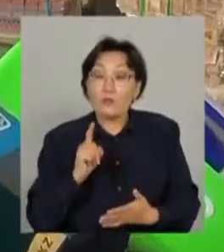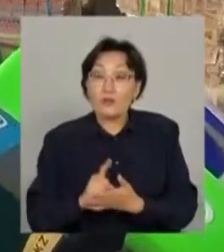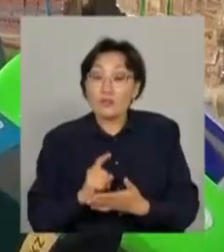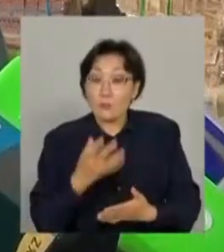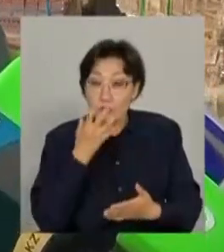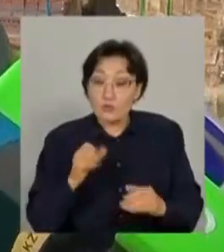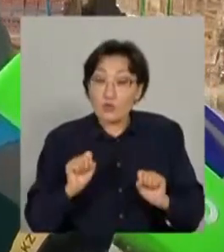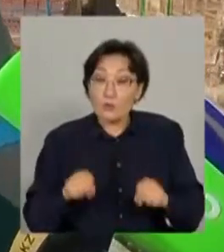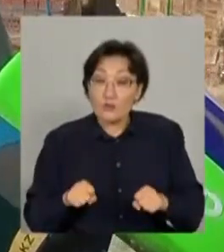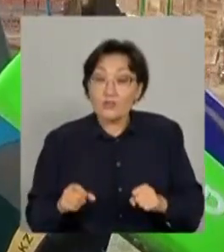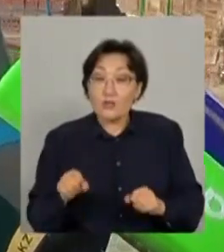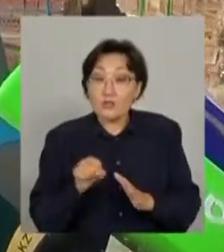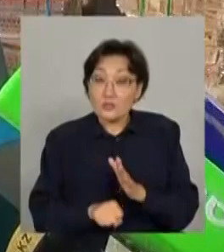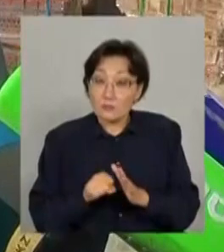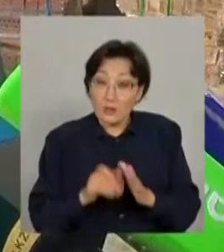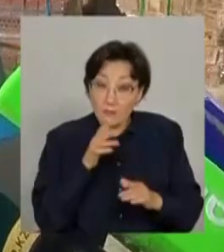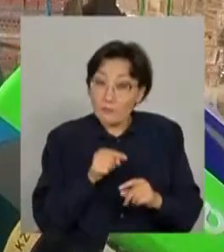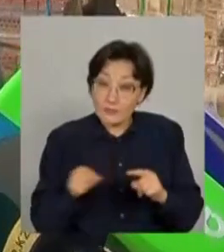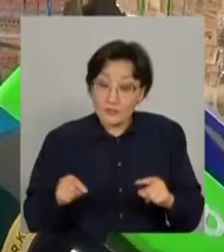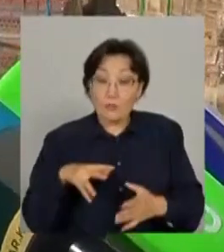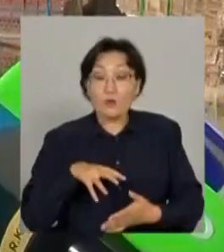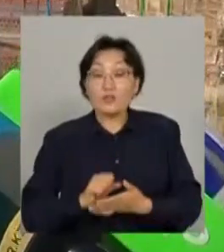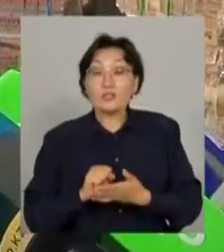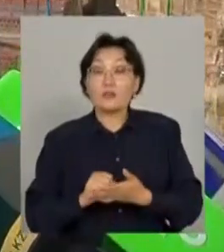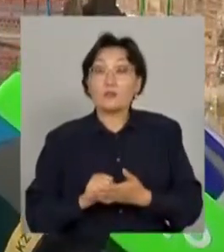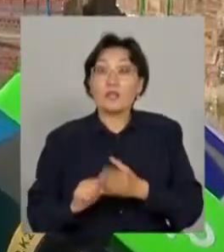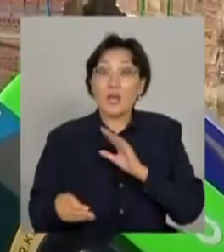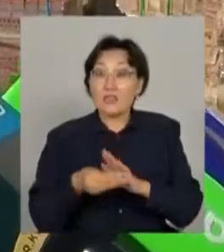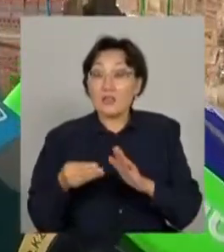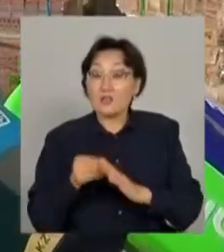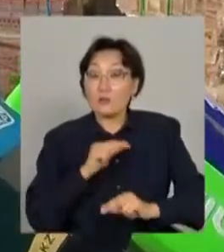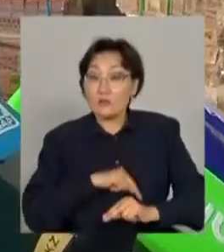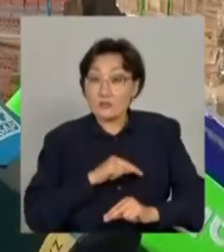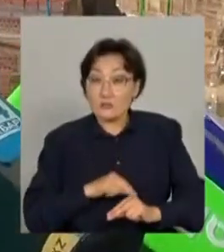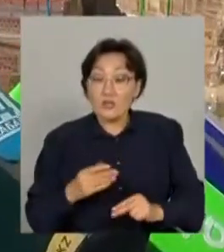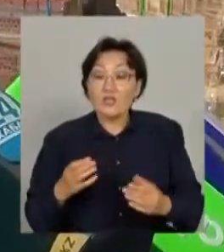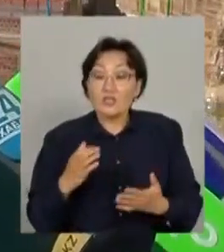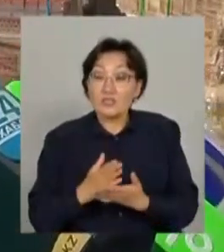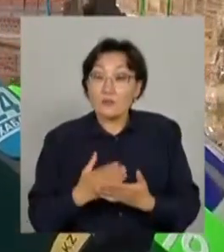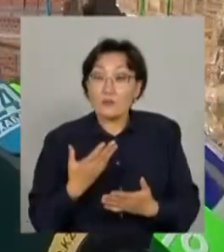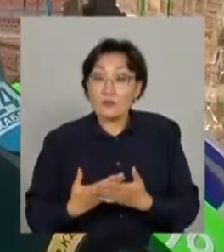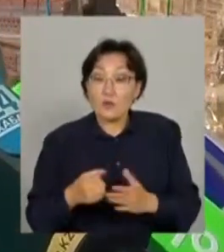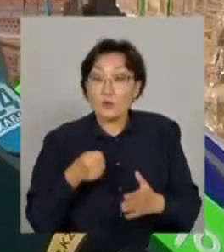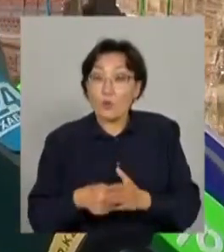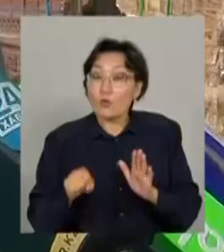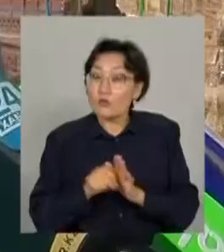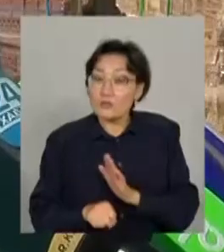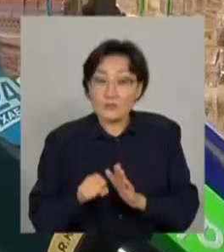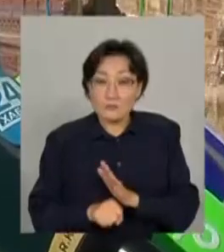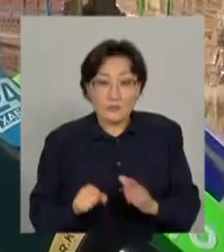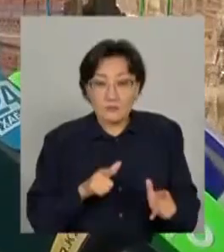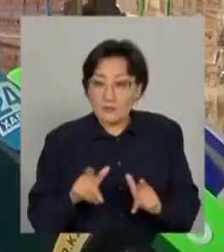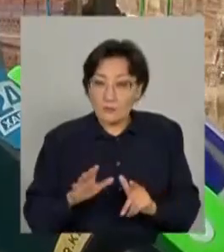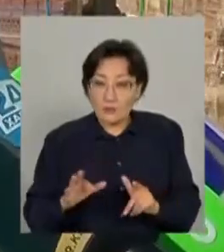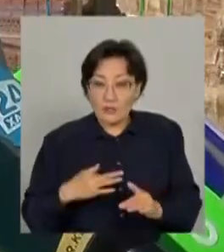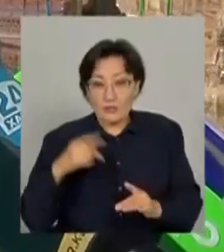того, чтобы мы могли в зимний период заниматься вот отделочными работами. То есть вероятность, что до зимы тепло не подведет? Нет,